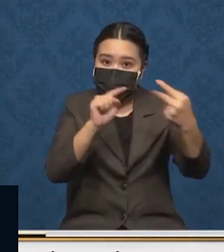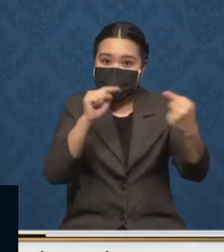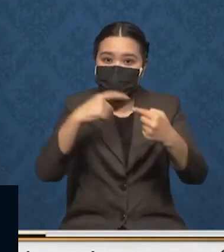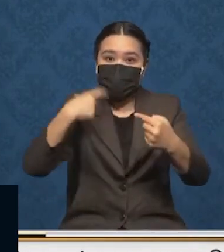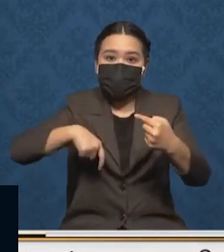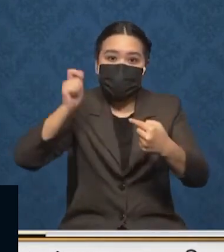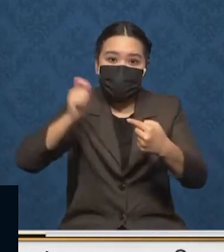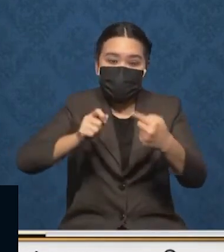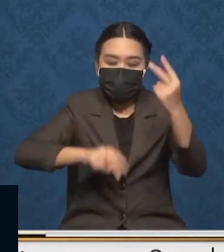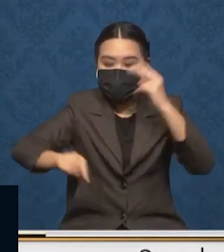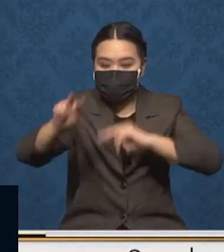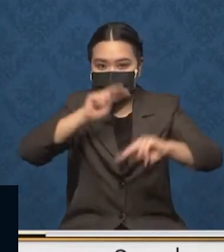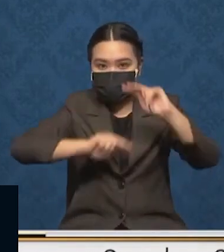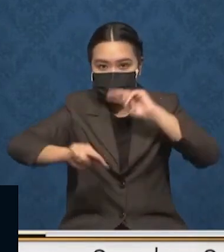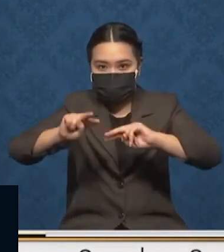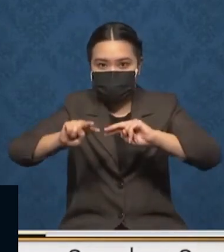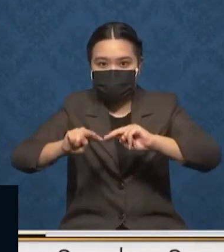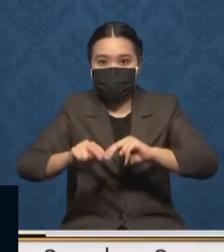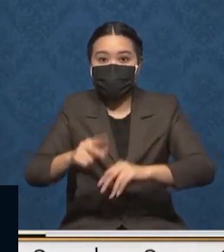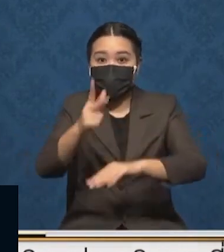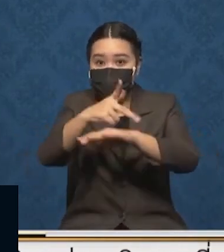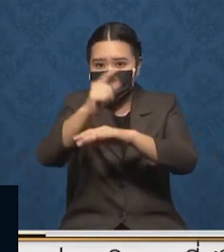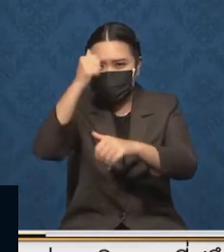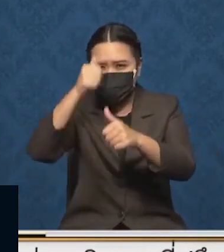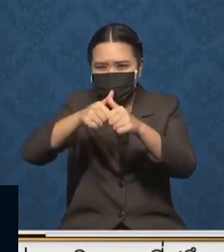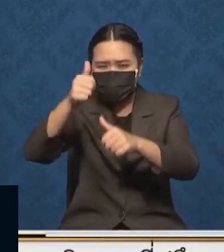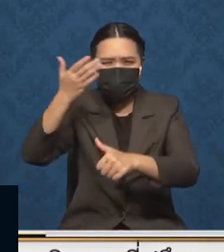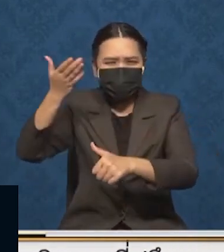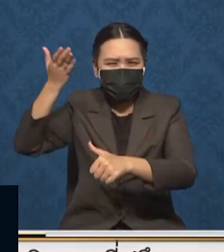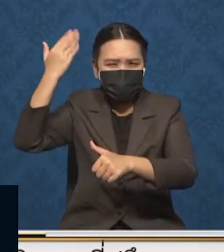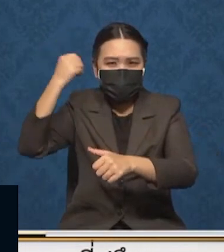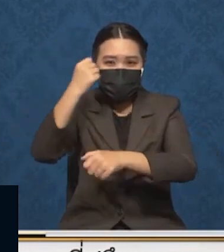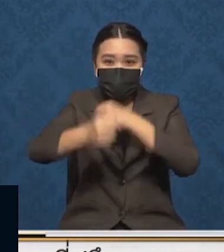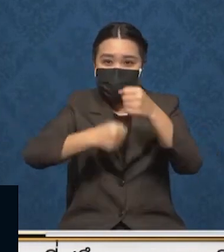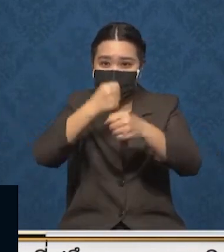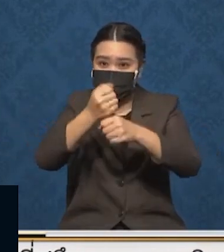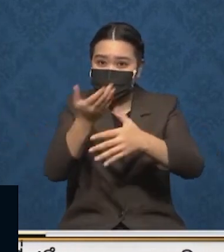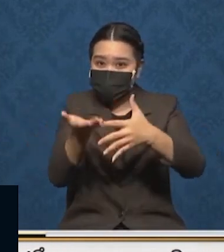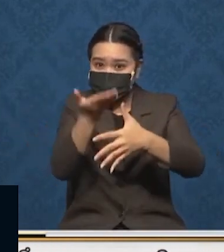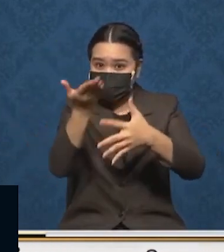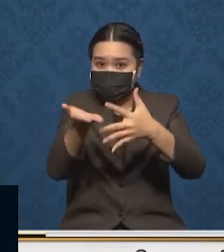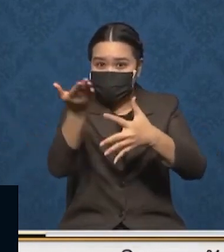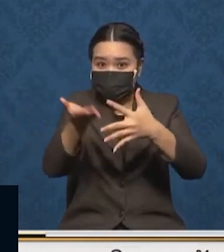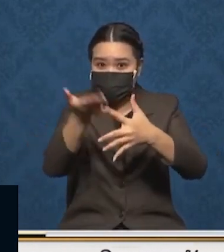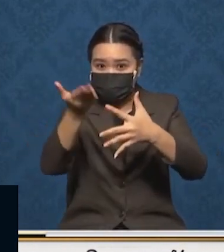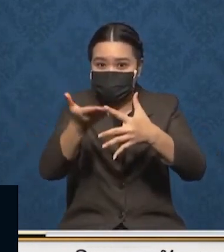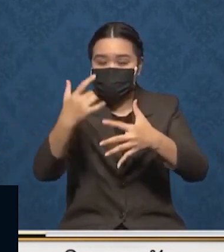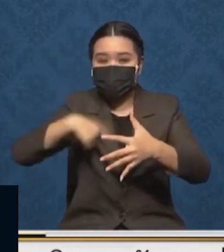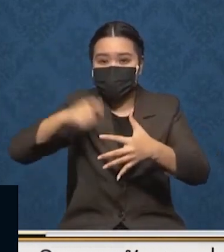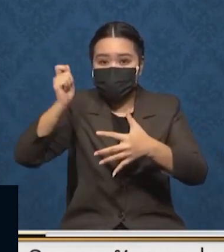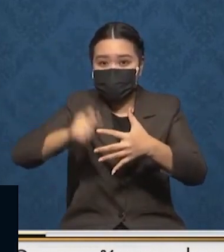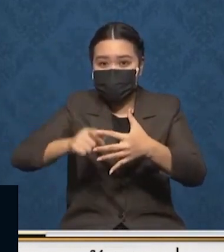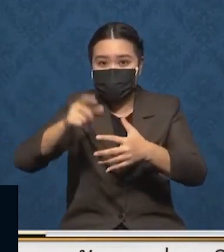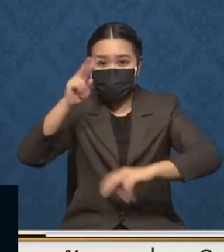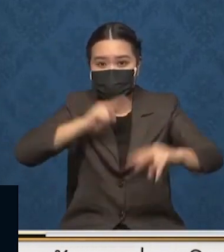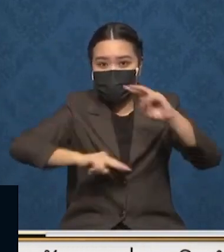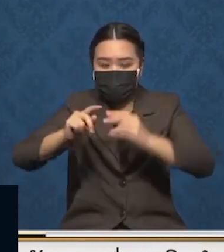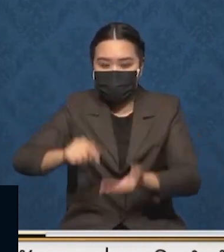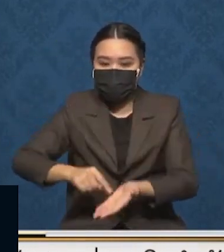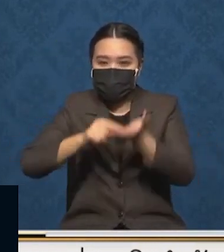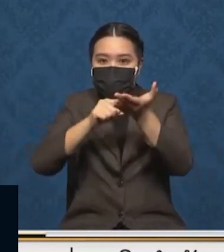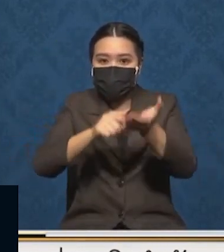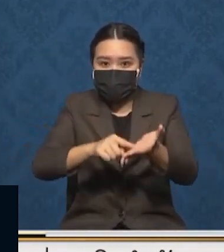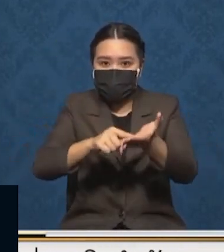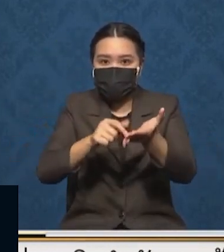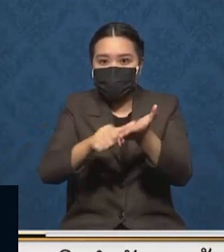องครับท่านประธานจำได้ไหมครับว่าเมื่อต้นปีที่ผ่านมาศาลปกครองยื่นกฎหมายเข้าสภาแห่งนี้เป็นการแ